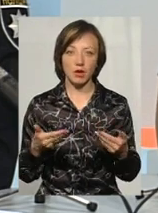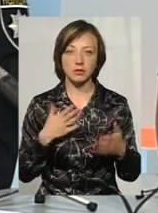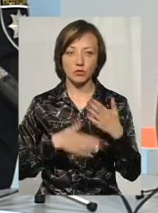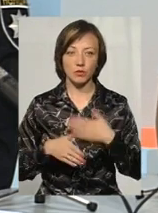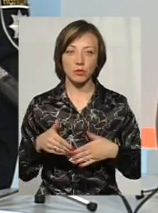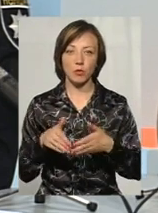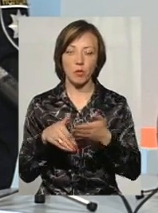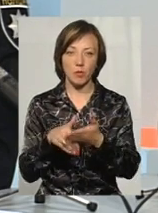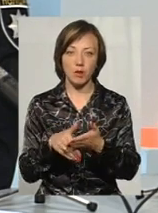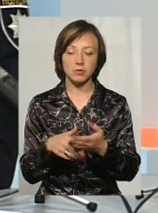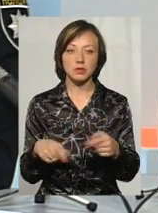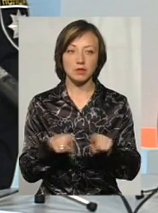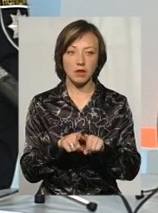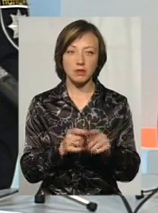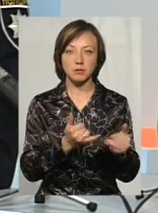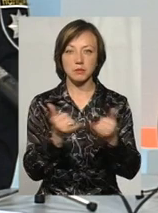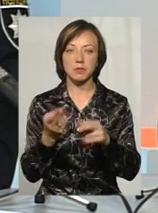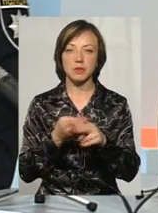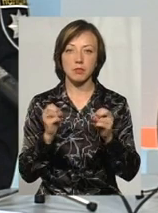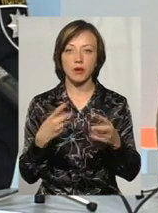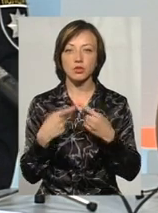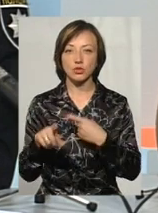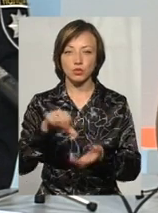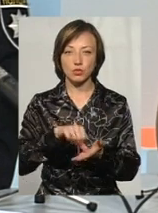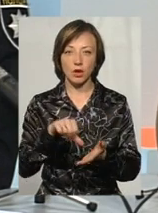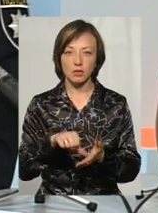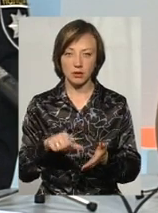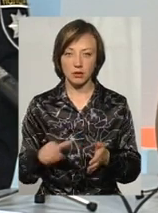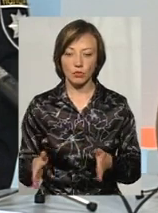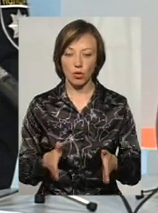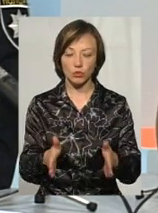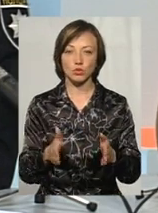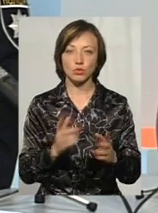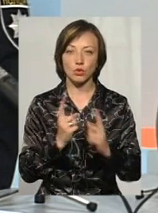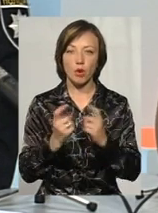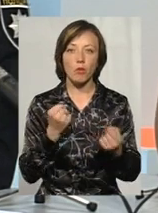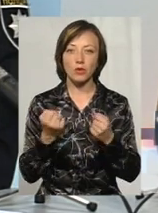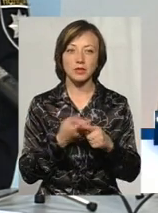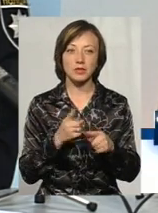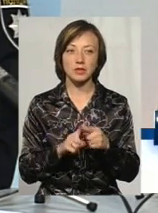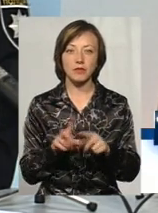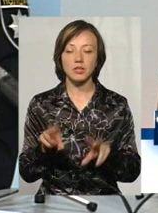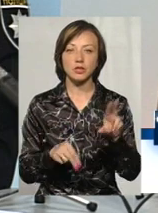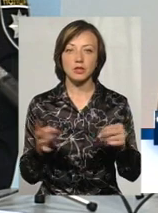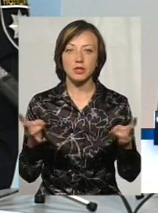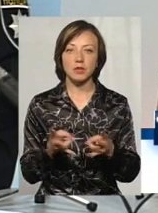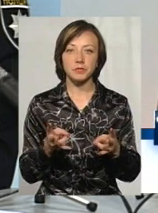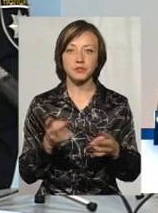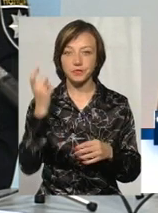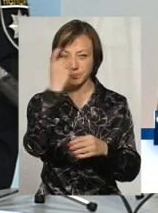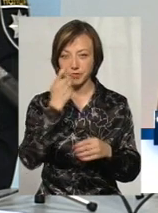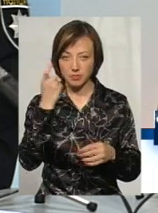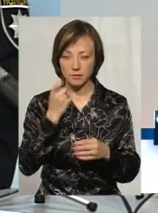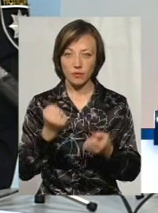задоволенням допомагаємо їх, таким чином ми забезпечуємо безпеку інших учасників дорожнього руху. Тобто боротися, я вважаю, треба нам з нетверезими